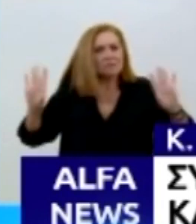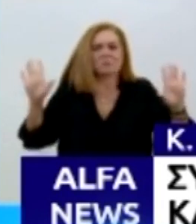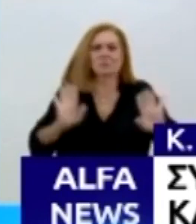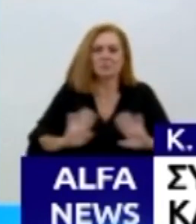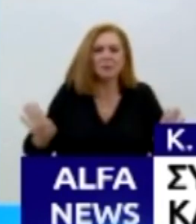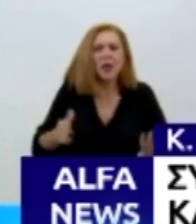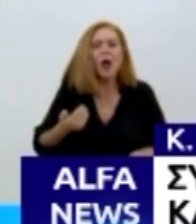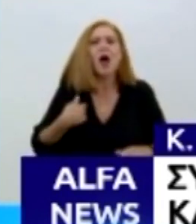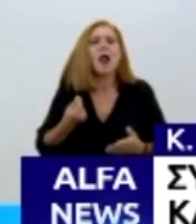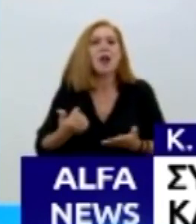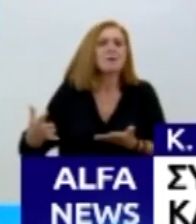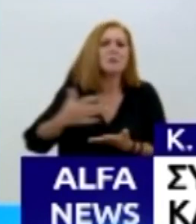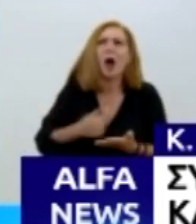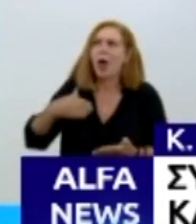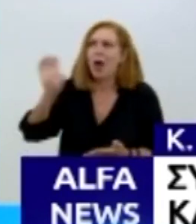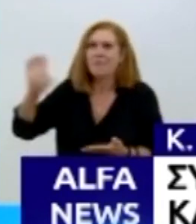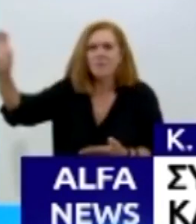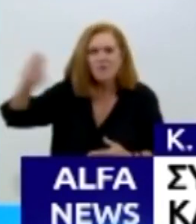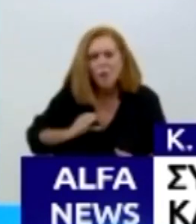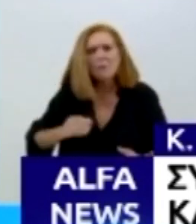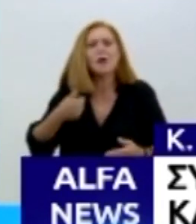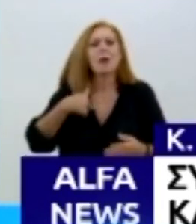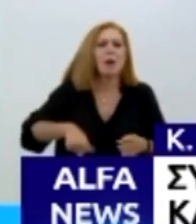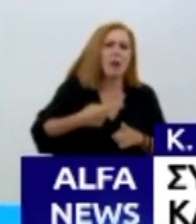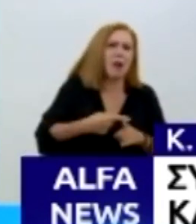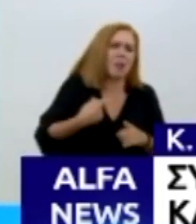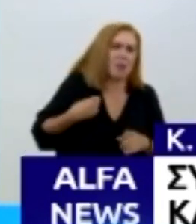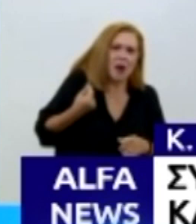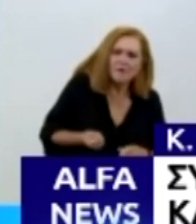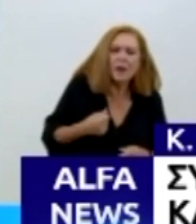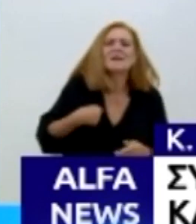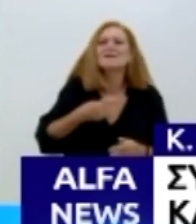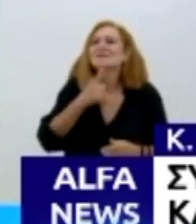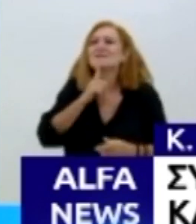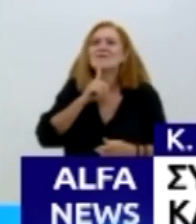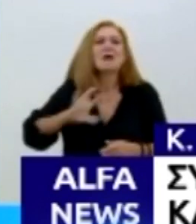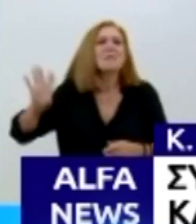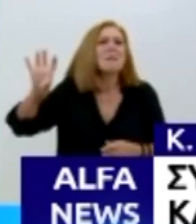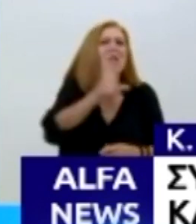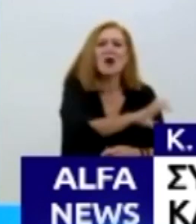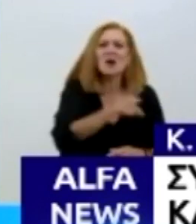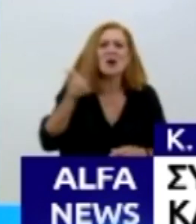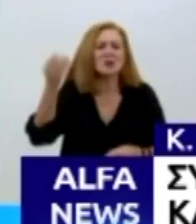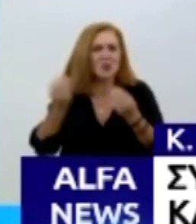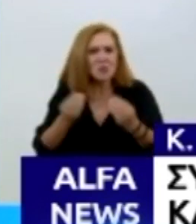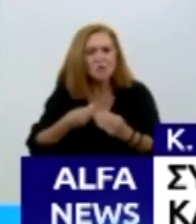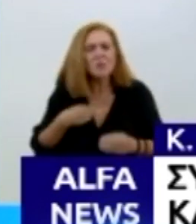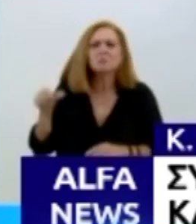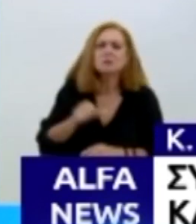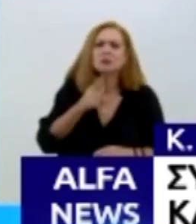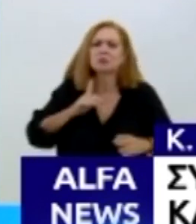και εθνικούς πόρους που θα φέρουν και πάλι στις περιοχές που επλήγησαν το ρυθμό στη ζωή, στην κοινωνία, στην